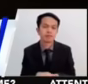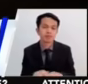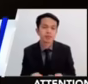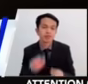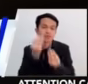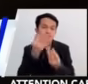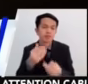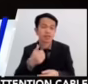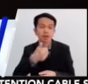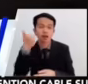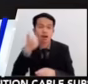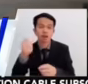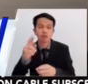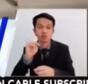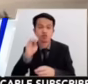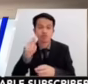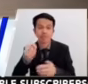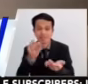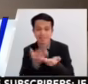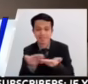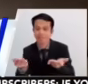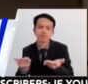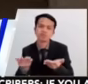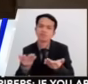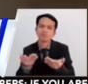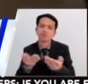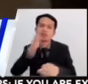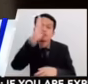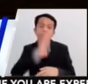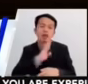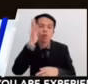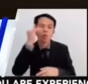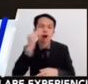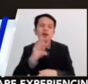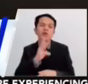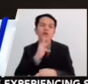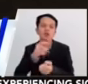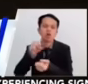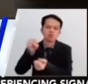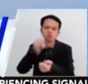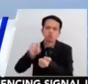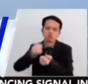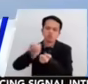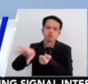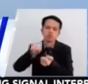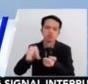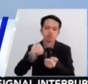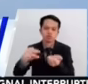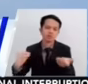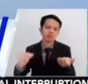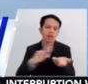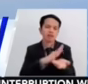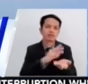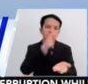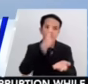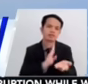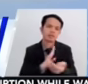gumagana yung iba dahil nga sa matinding pang-water cannon ng China Coast Guard. Rafi, sa mga sandaling